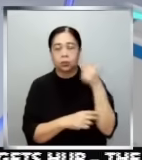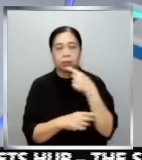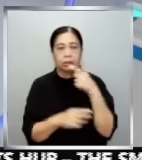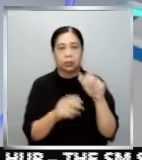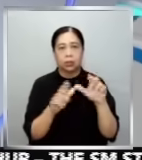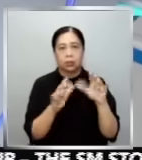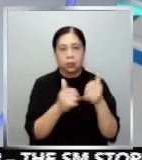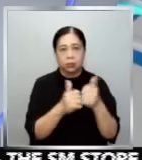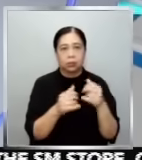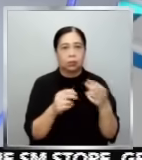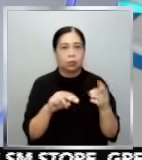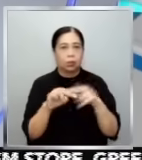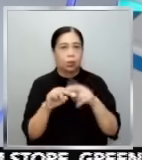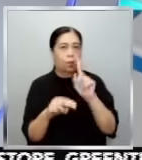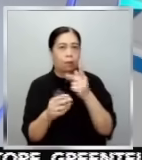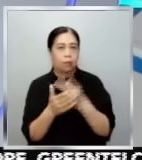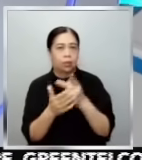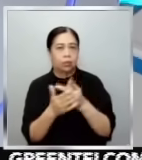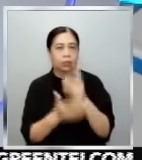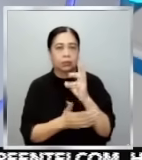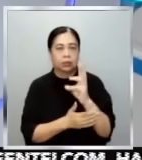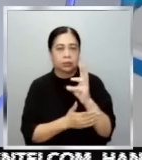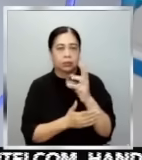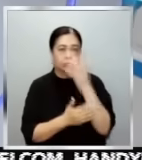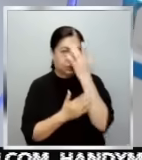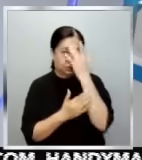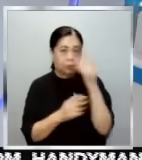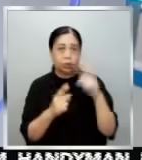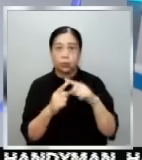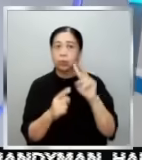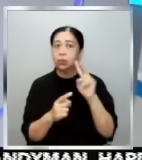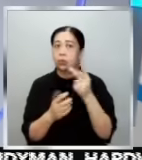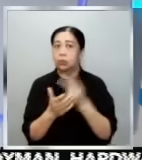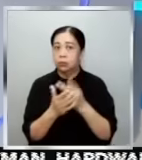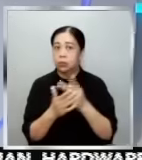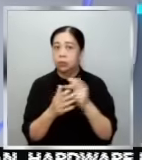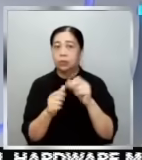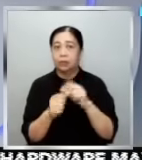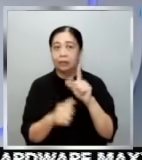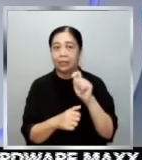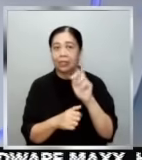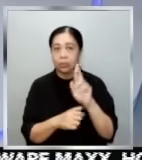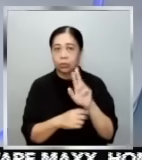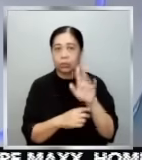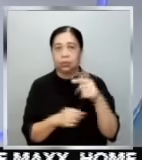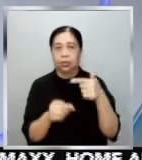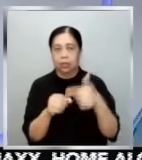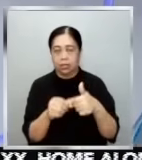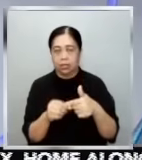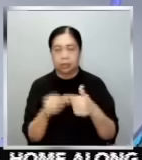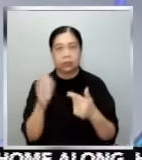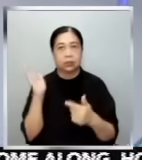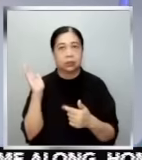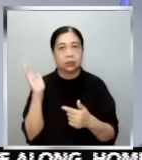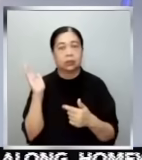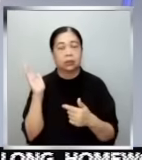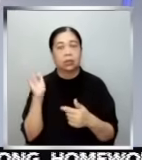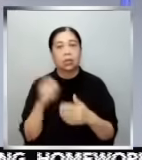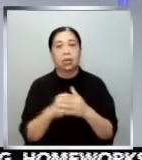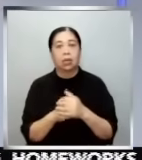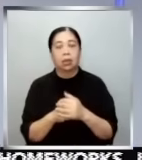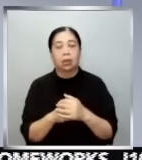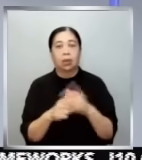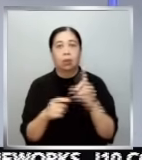ng php160 hanggang Php2 ang kada litro ng gasolina habang php120 hanggang